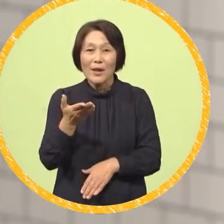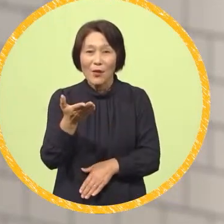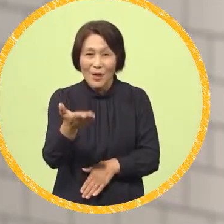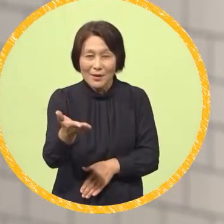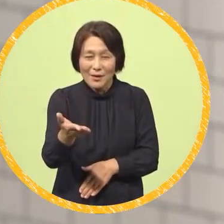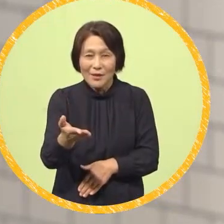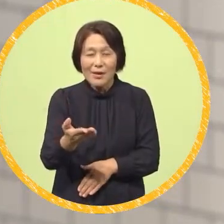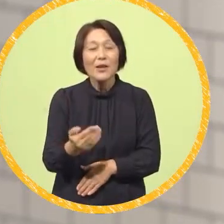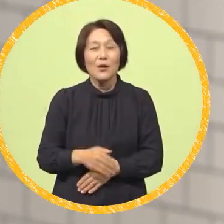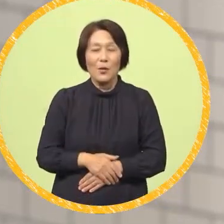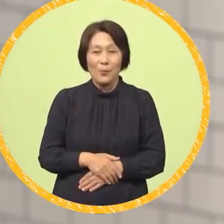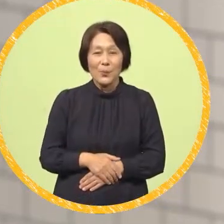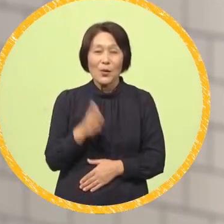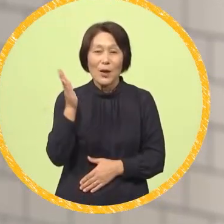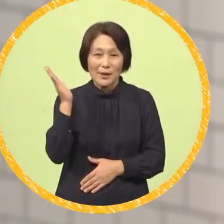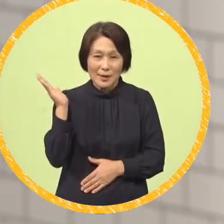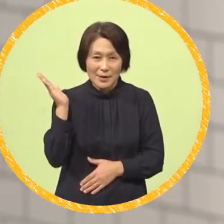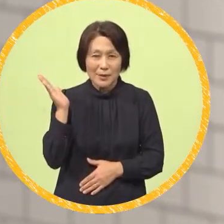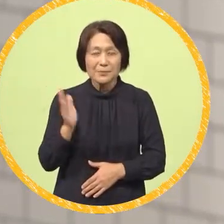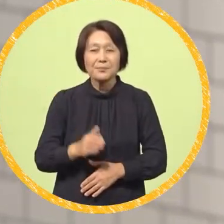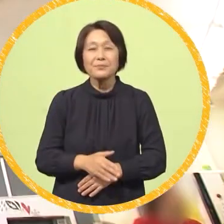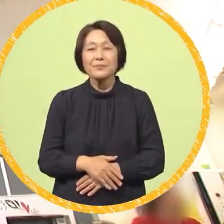ということを取材してきましたので、ご覧ください。